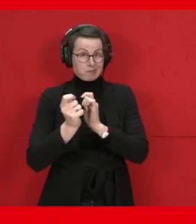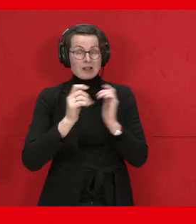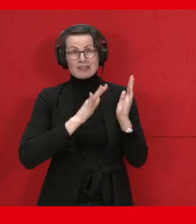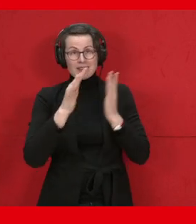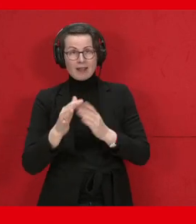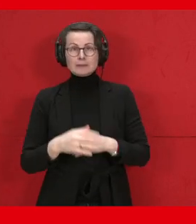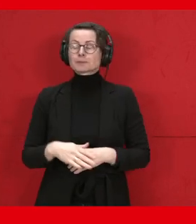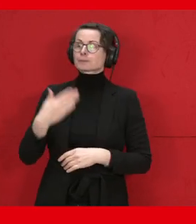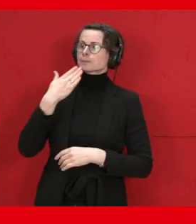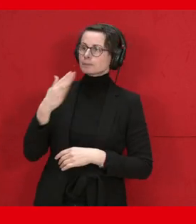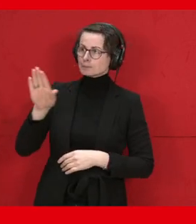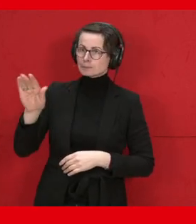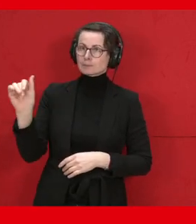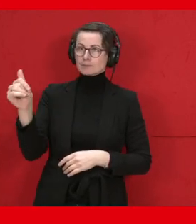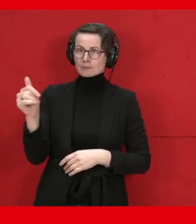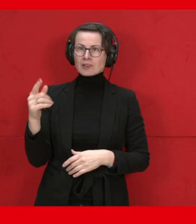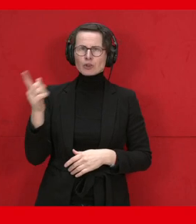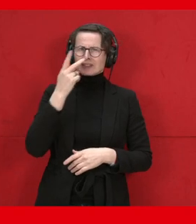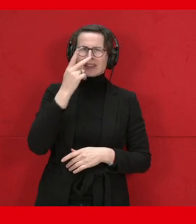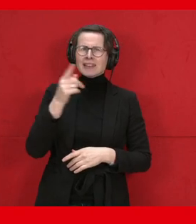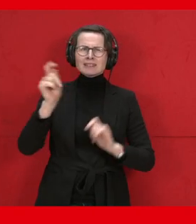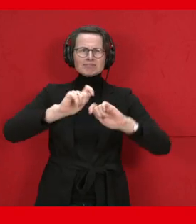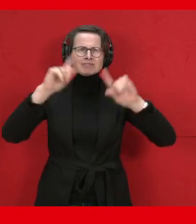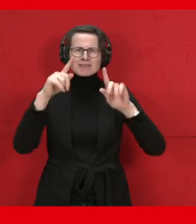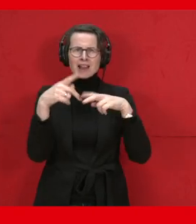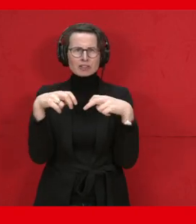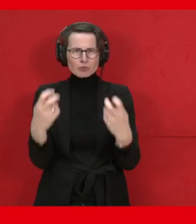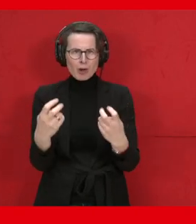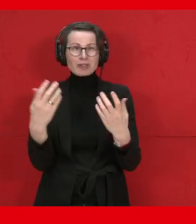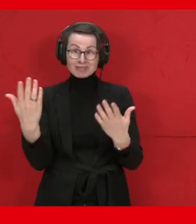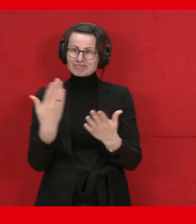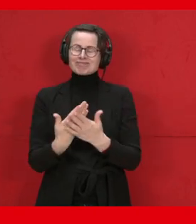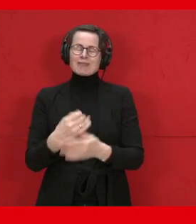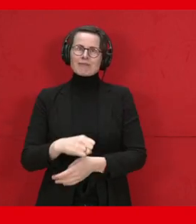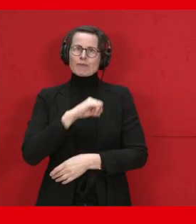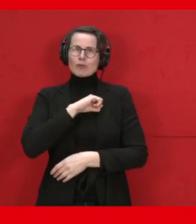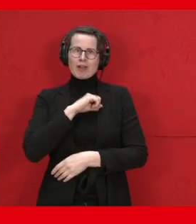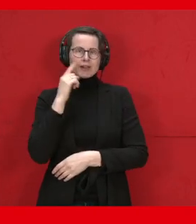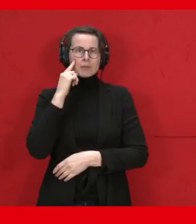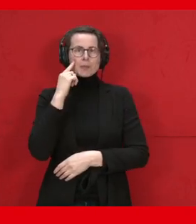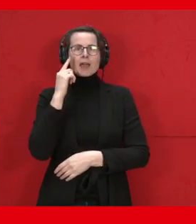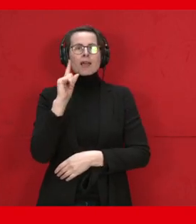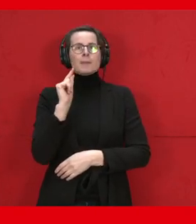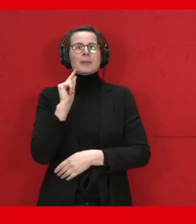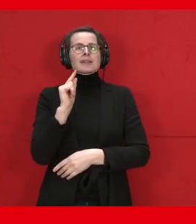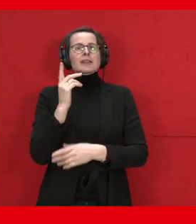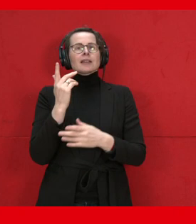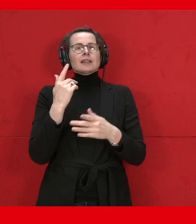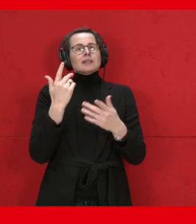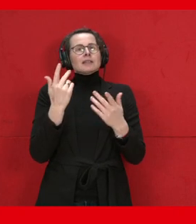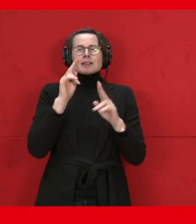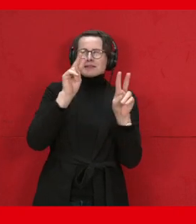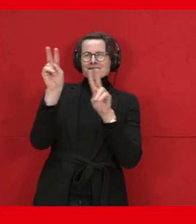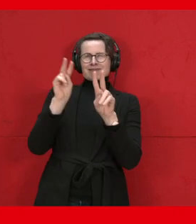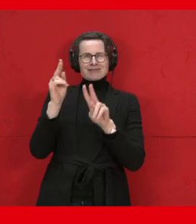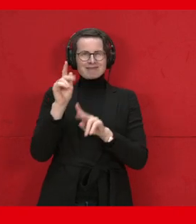Vielen Dank soweit für die Einschätzung. Ich sehe, Sie haben es sich alle zu Hause bequem gemacht schon. Das ist eins der schönen Vorteile, die man vielleicht hat. Man kann so ein bisschen gucken, wo jemand ist